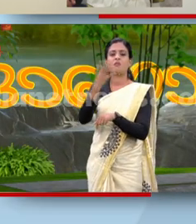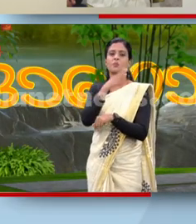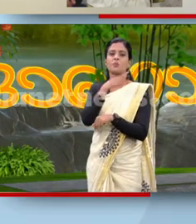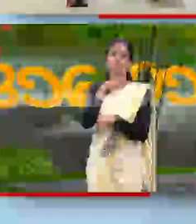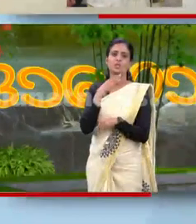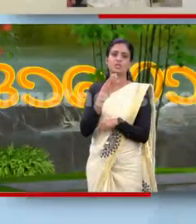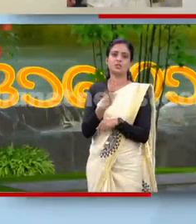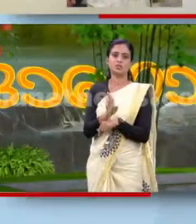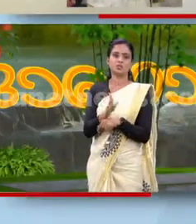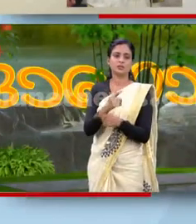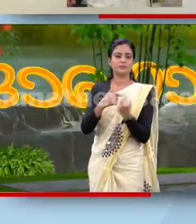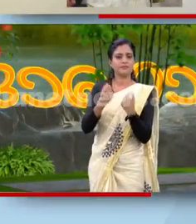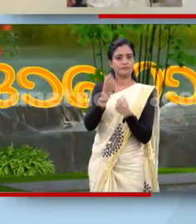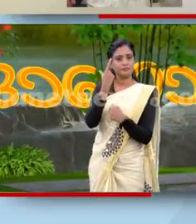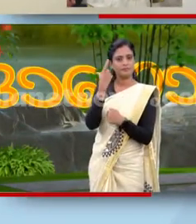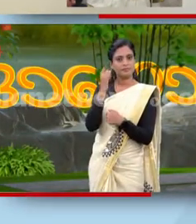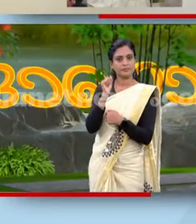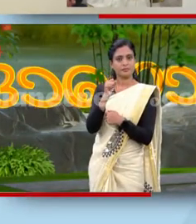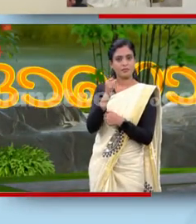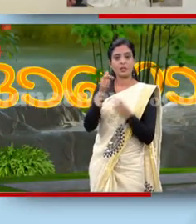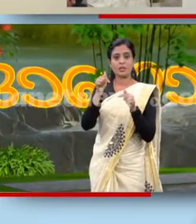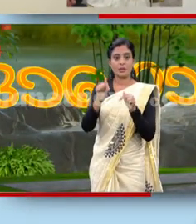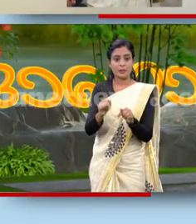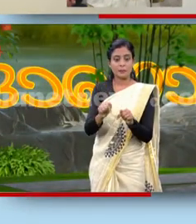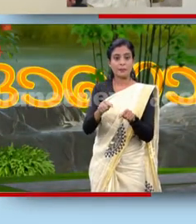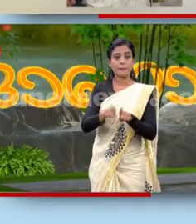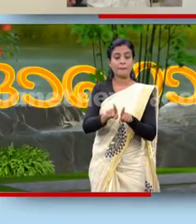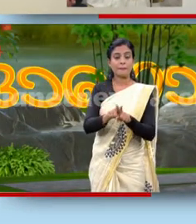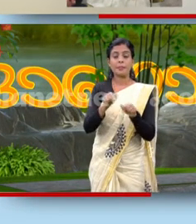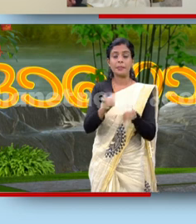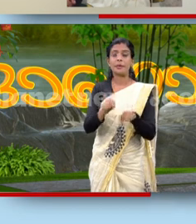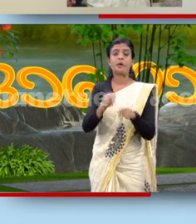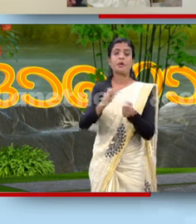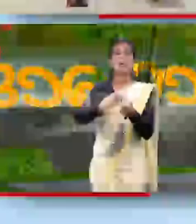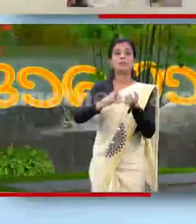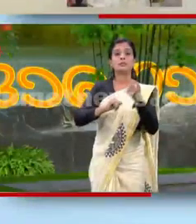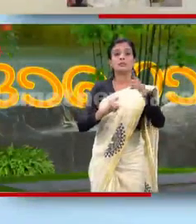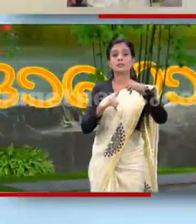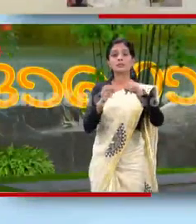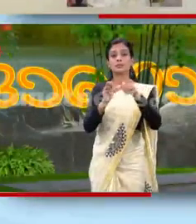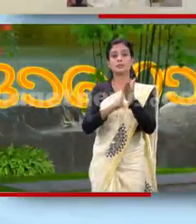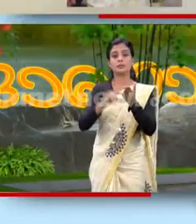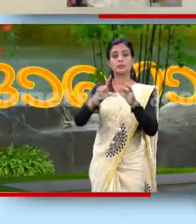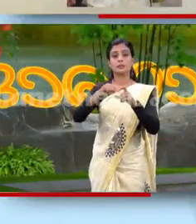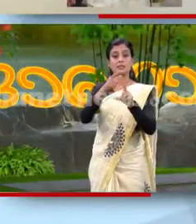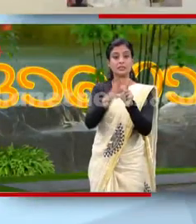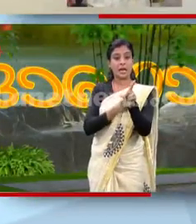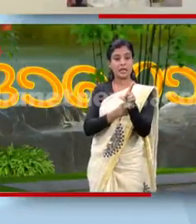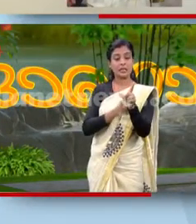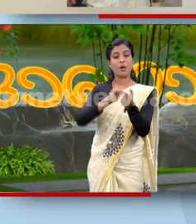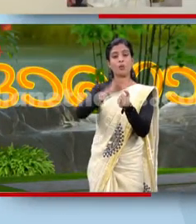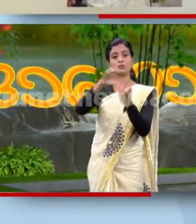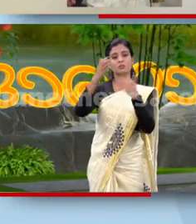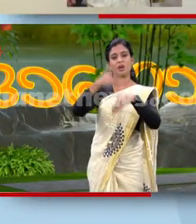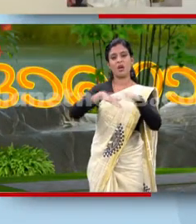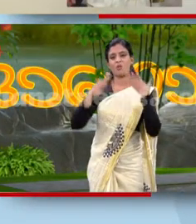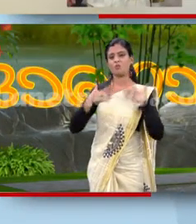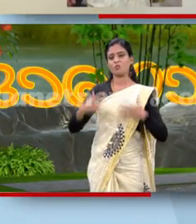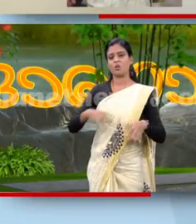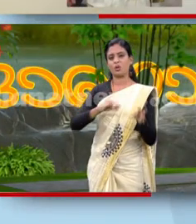മനസ്സിലാക്കാൻ സാധിക്കുന്നത്. ഇപ്പോൾ ചെന്നൈയിലെ സ്റ്റാൻലി സർക്കാർ ആശുപത്രിയാണ്. സ്റ്റാൻലി ആശുപത്രിയിൽ മൃതദേഹം സൂക്ഷിച്ചിരിക്കുകയാണ്. അസ്വാഭാവിക മരണത്തിന്